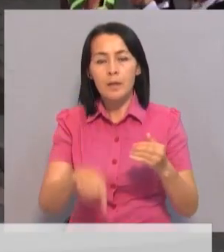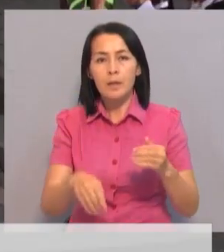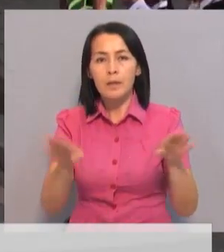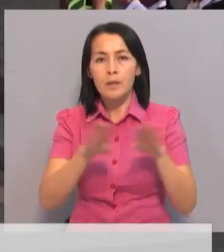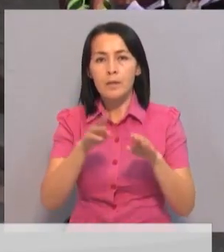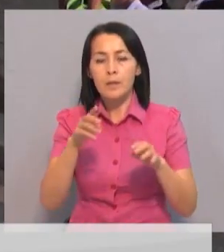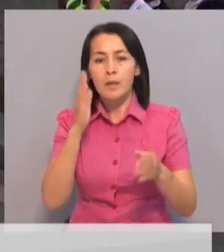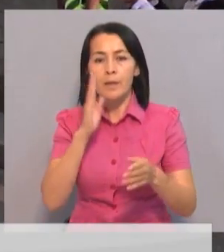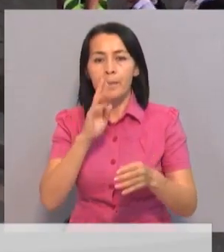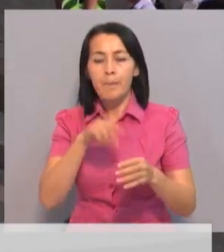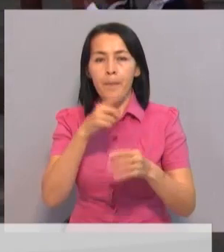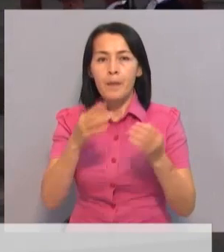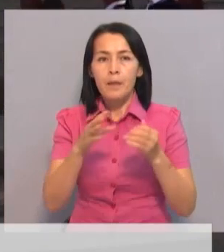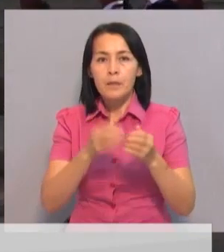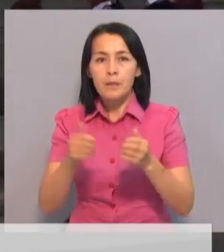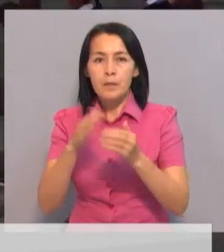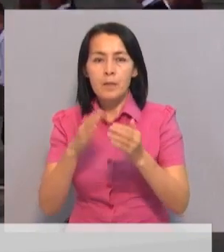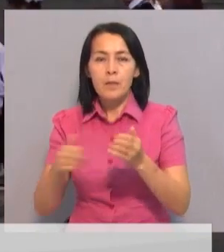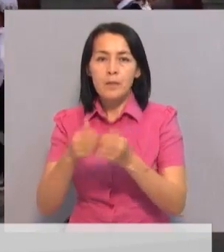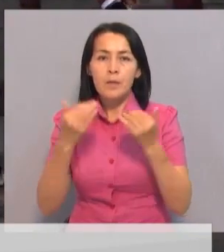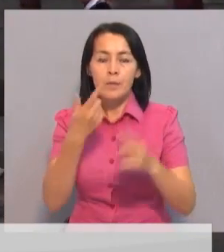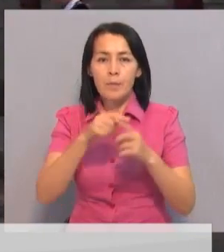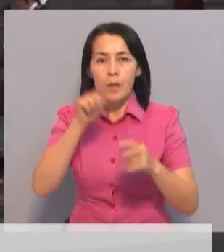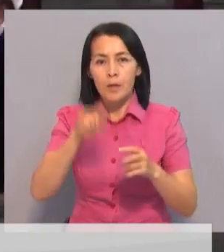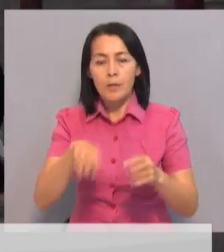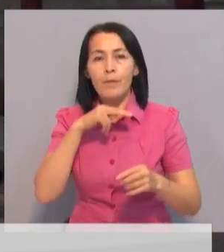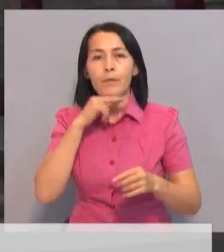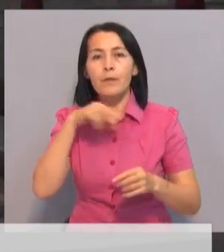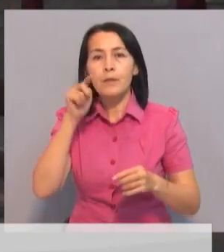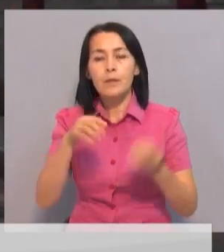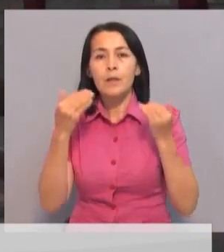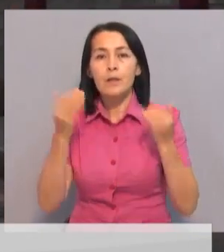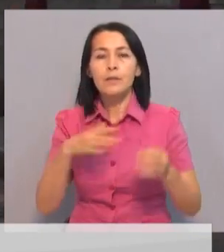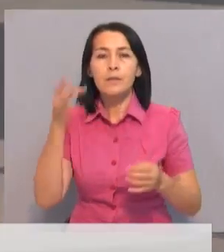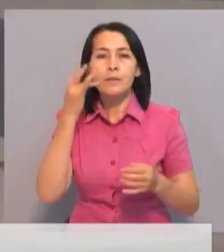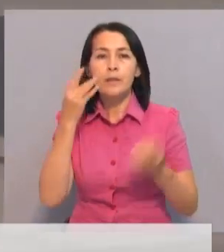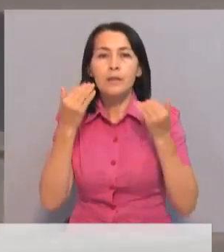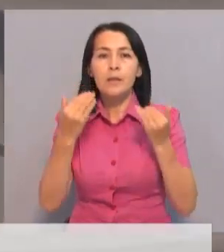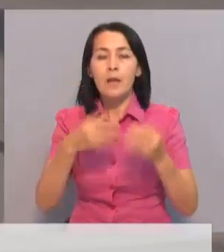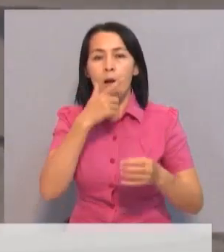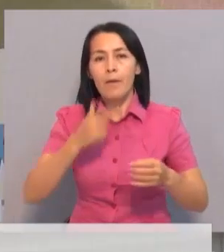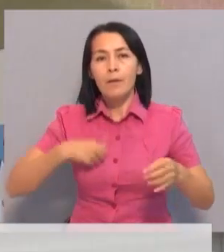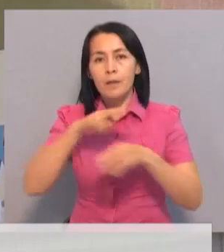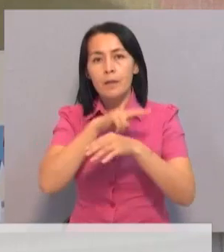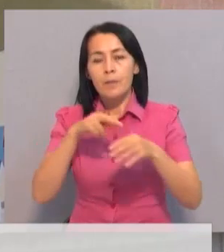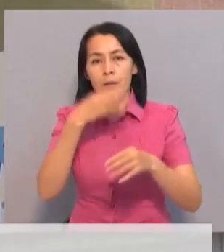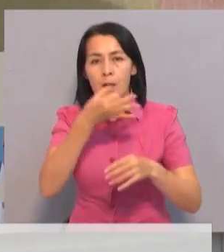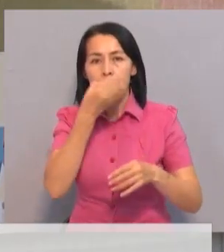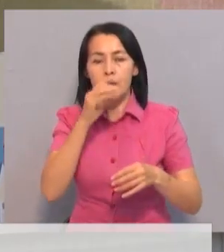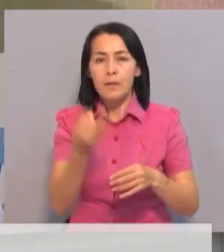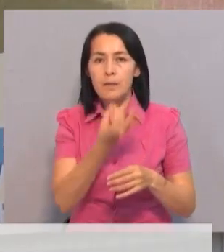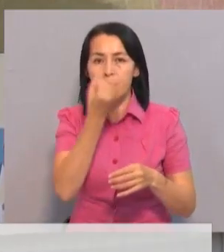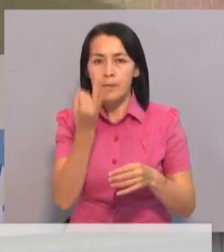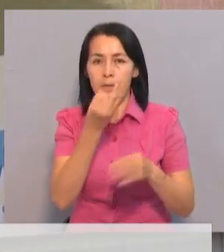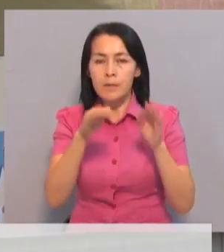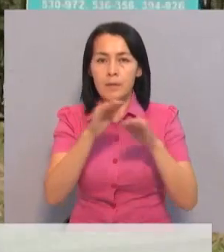частью дворовой территории или же магистральной, поэтому быть внимательными стоит всегда. Военные полицейские ответили на